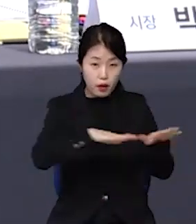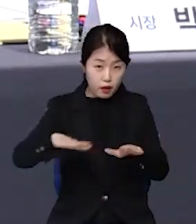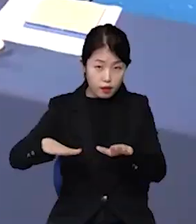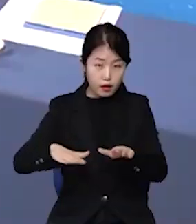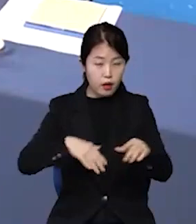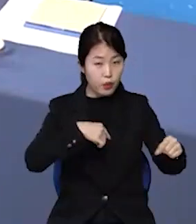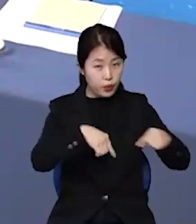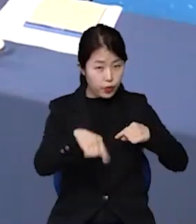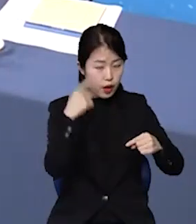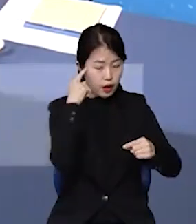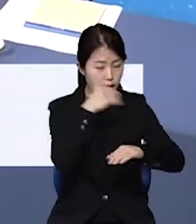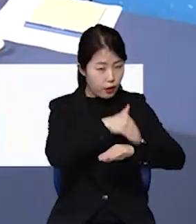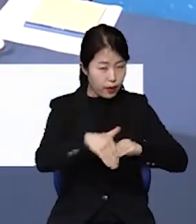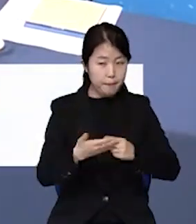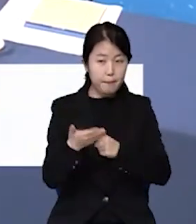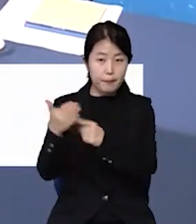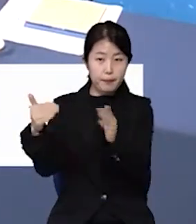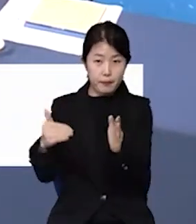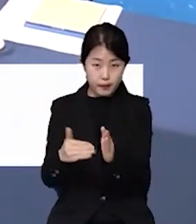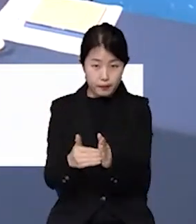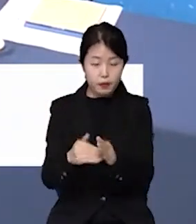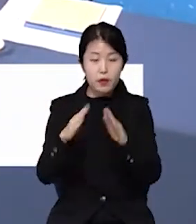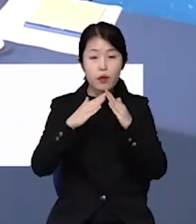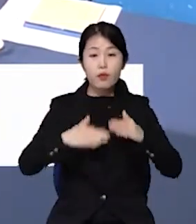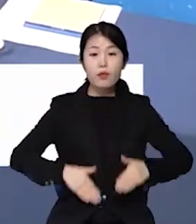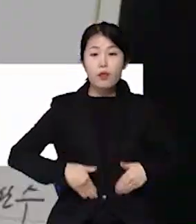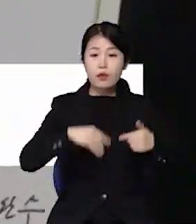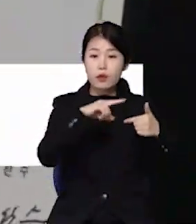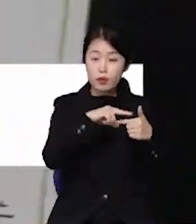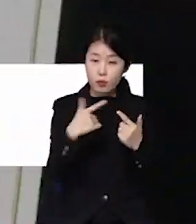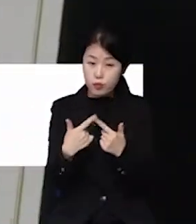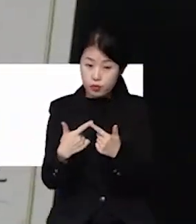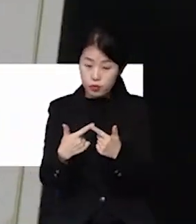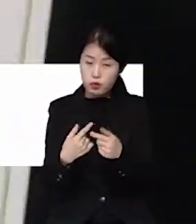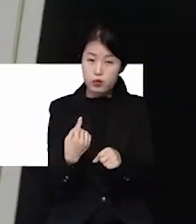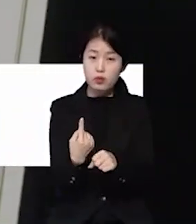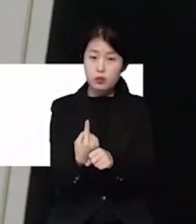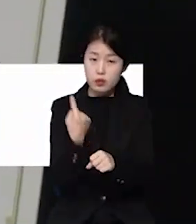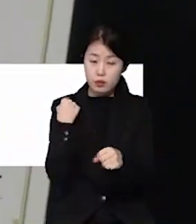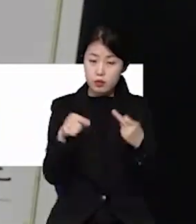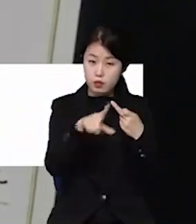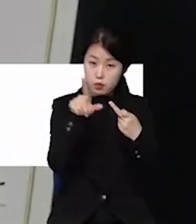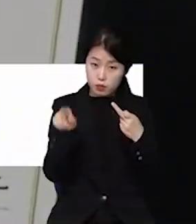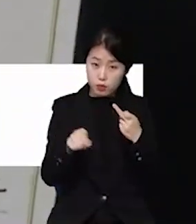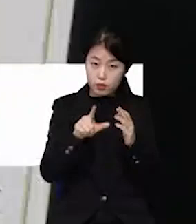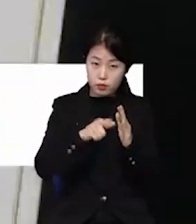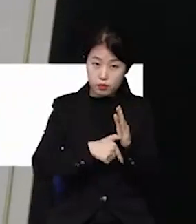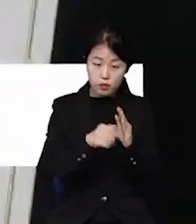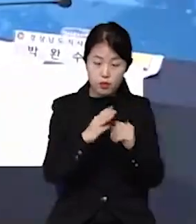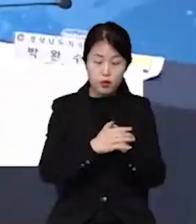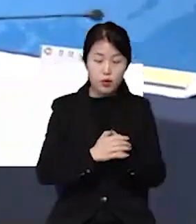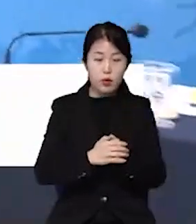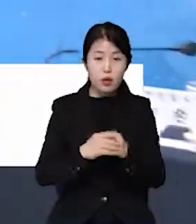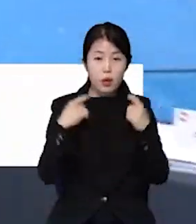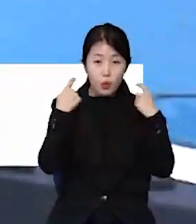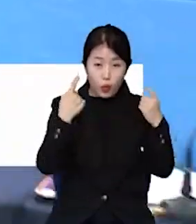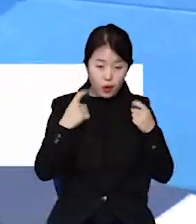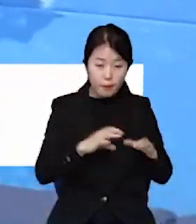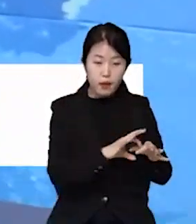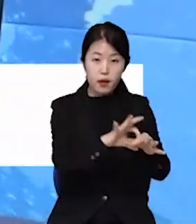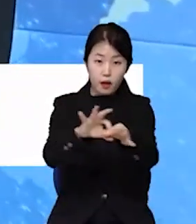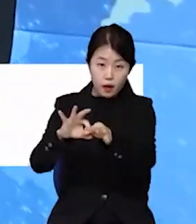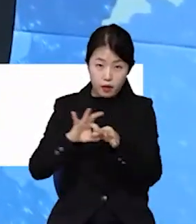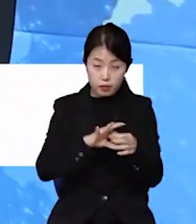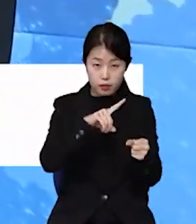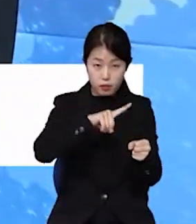구상을 내놨습니다. 전남과 경남, 부산도 지난해 12월 관광벨트 구축을 위한